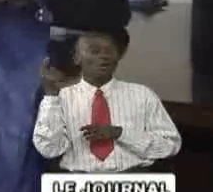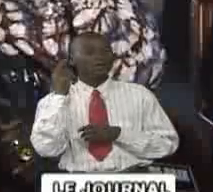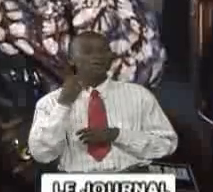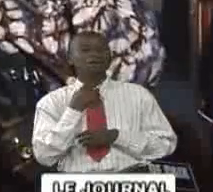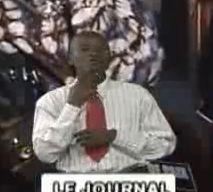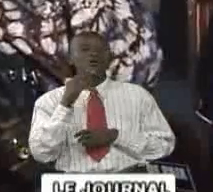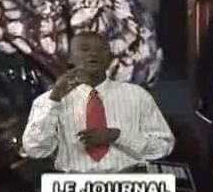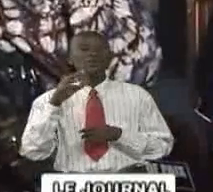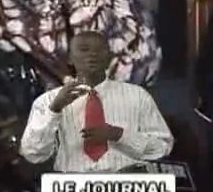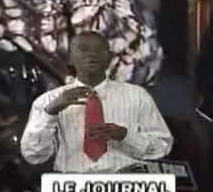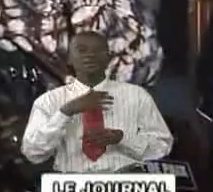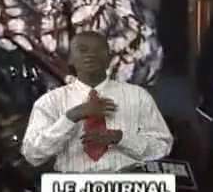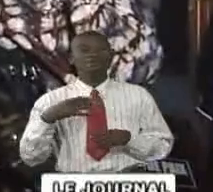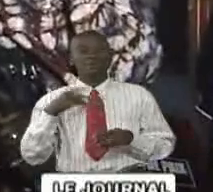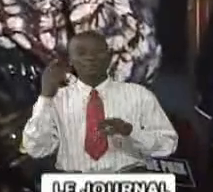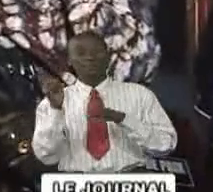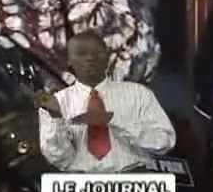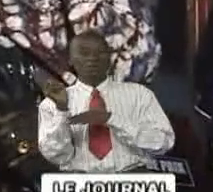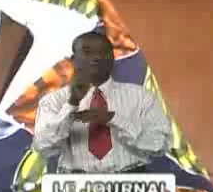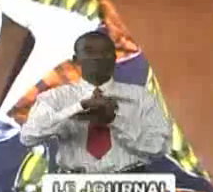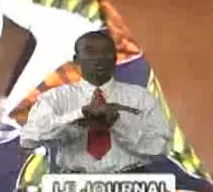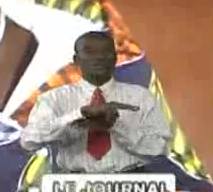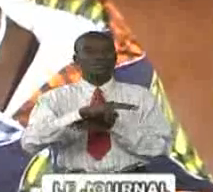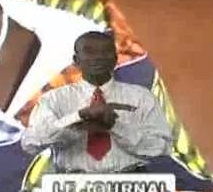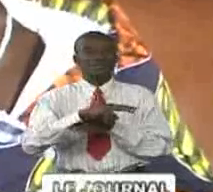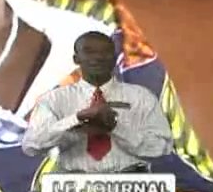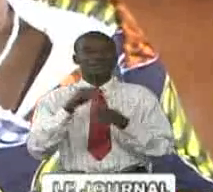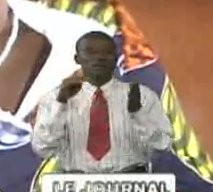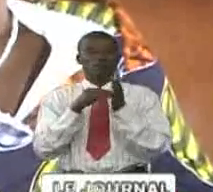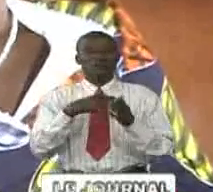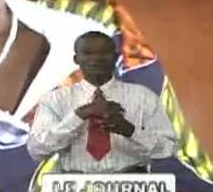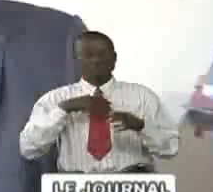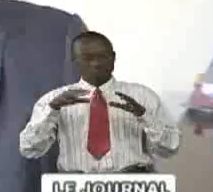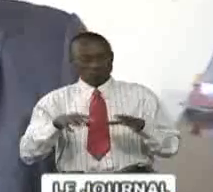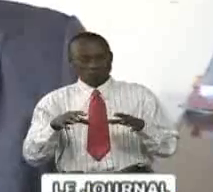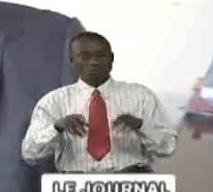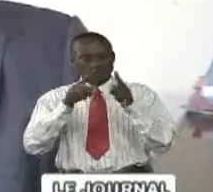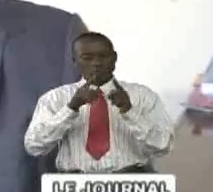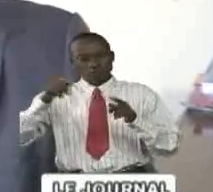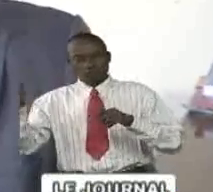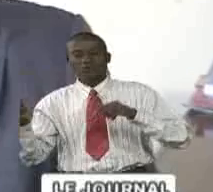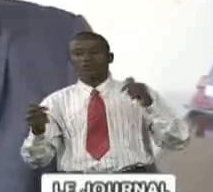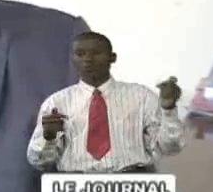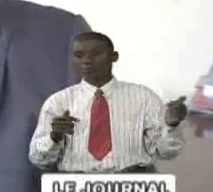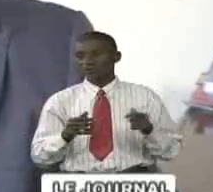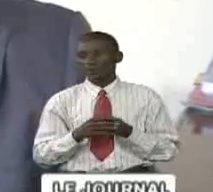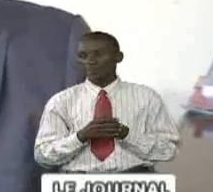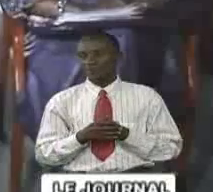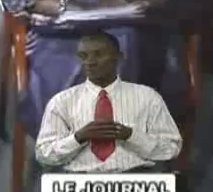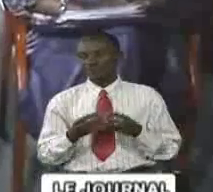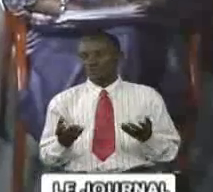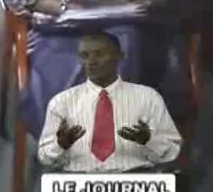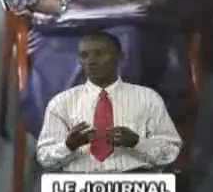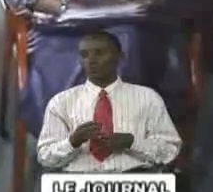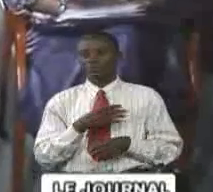les violences qui affectent la RDC et la région de Grand Lac. La ministre du Genre a salué cette initiative qui rencontre la vision du